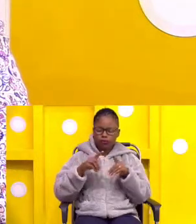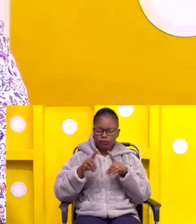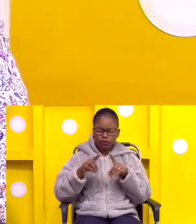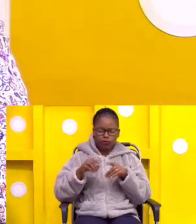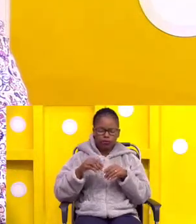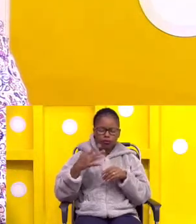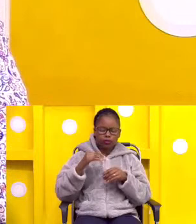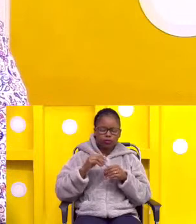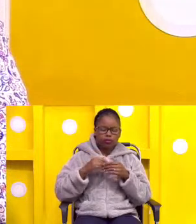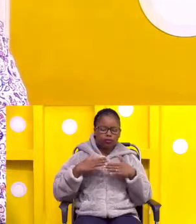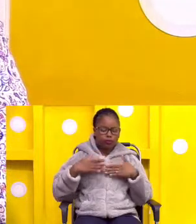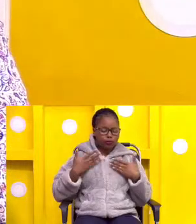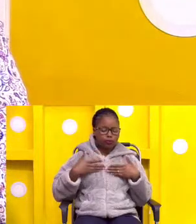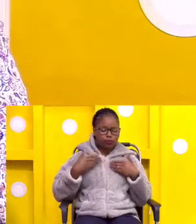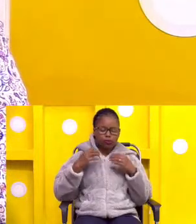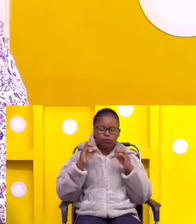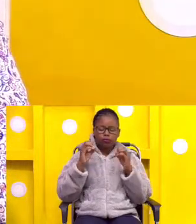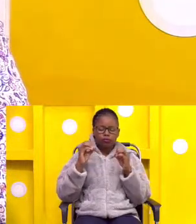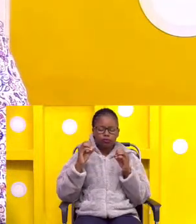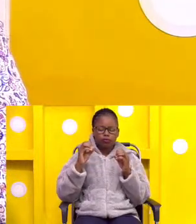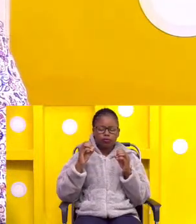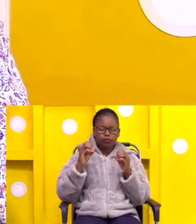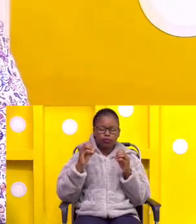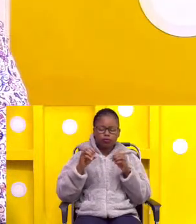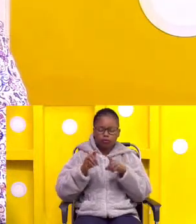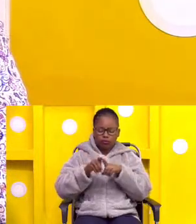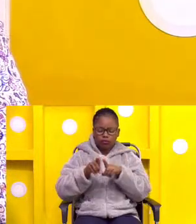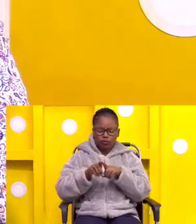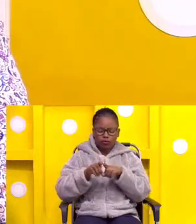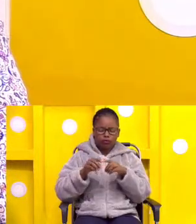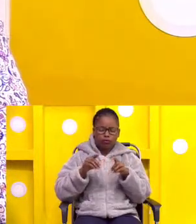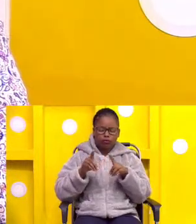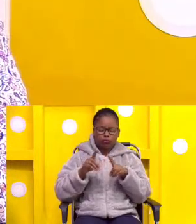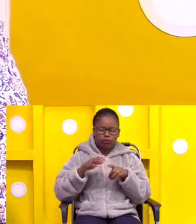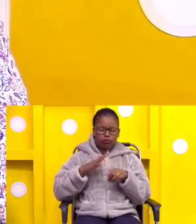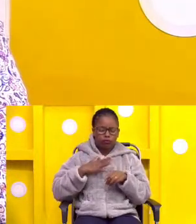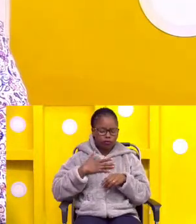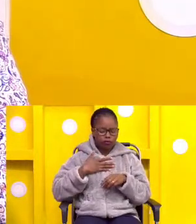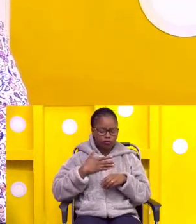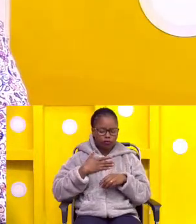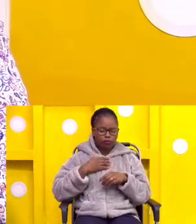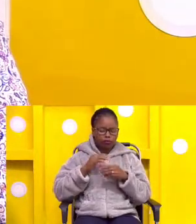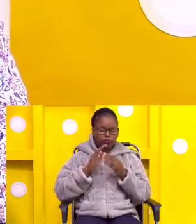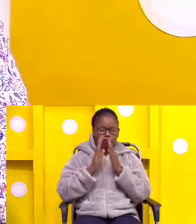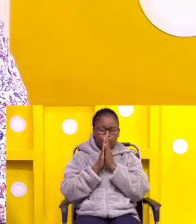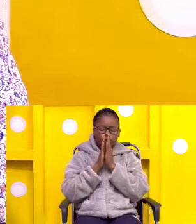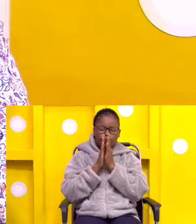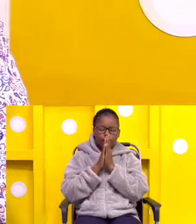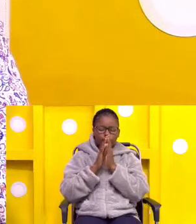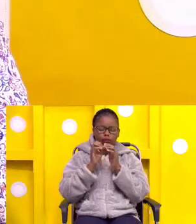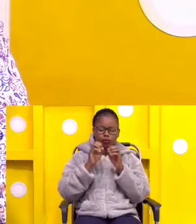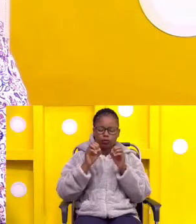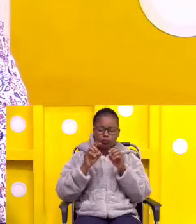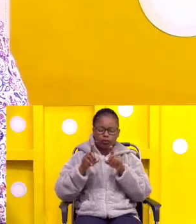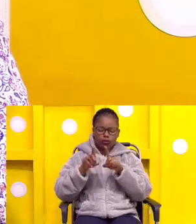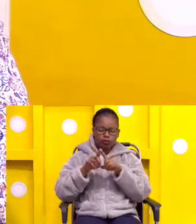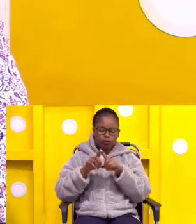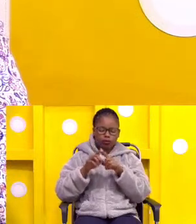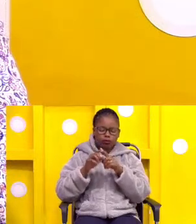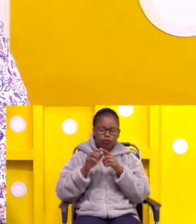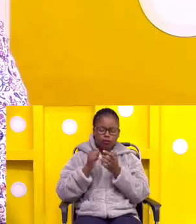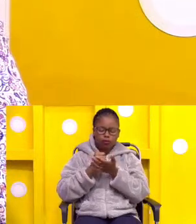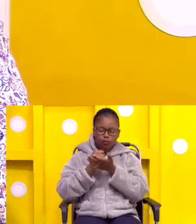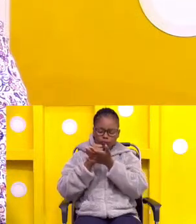gũgũkenia. Ndiĩkaga maũndũ ma gũkũgocithia. Ndiĩkaga maũndũ ma gũgũtĩithia.